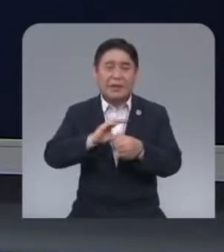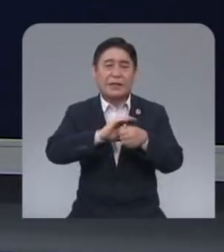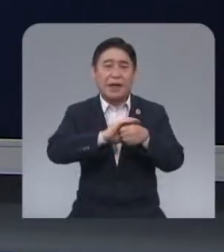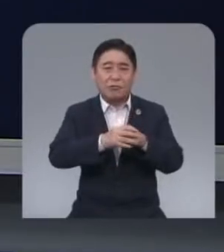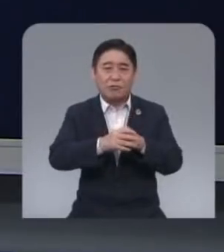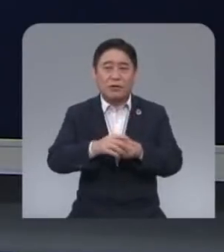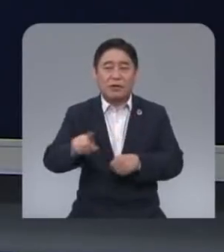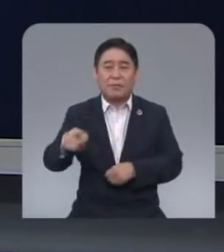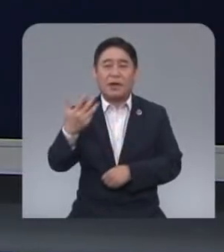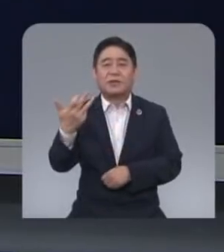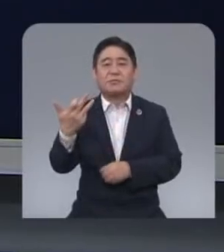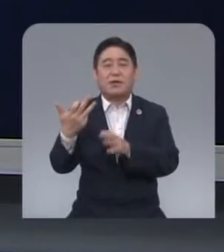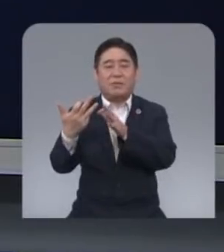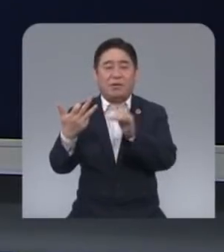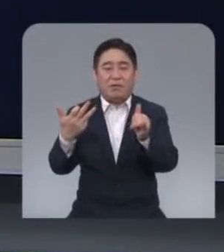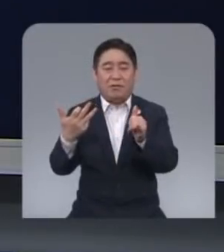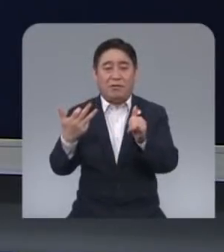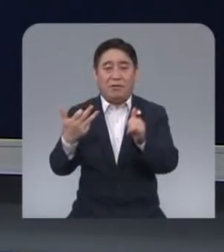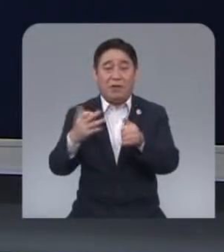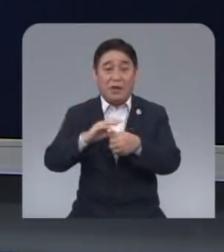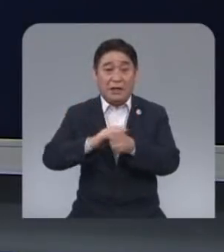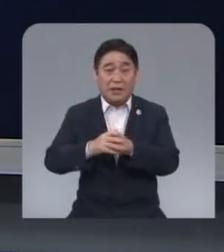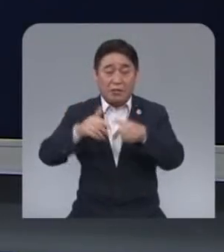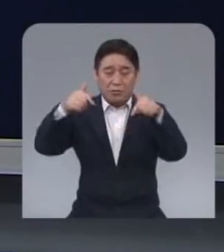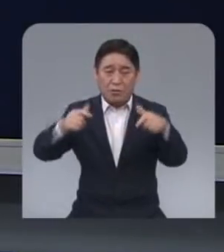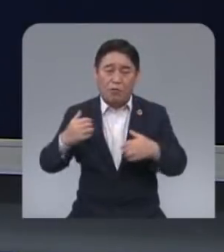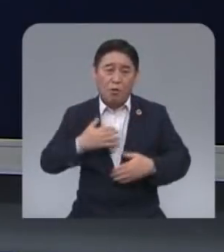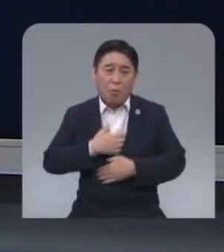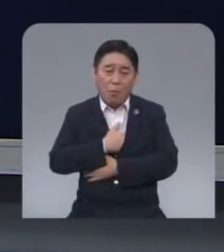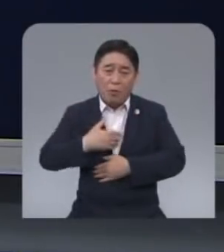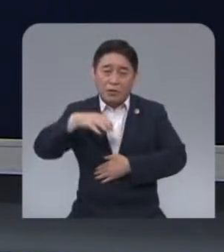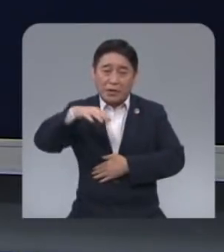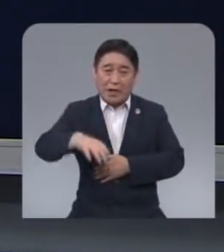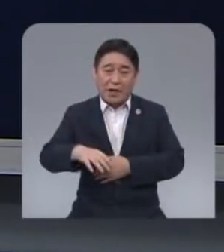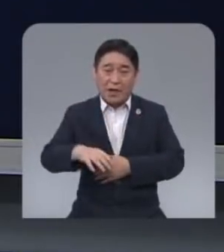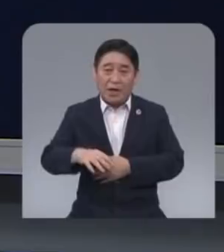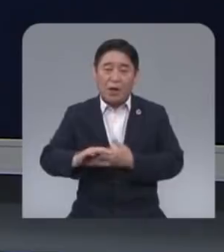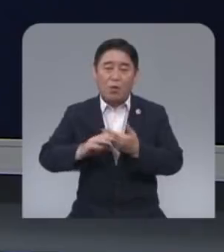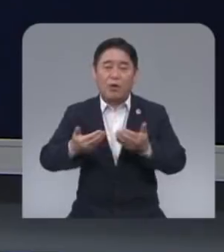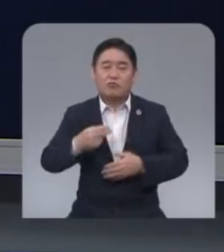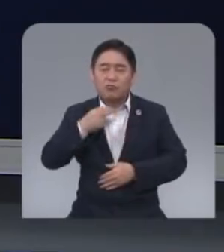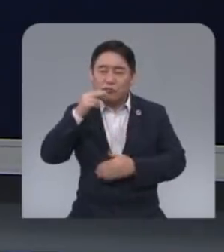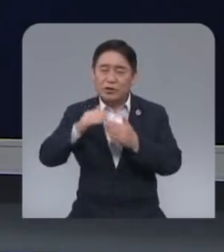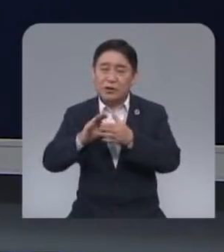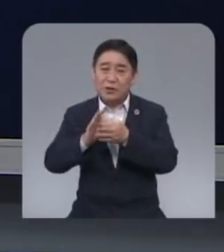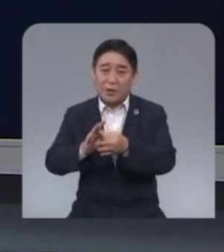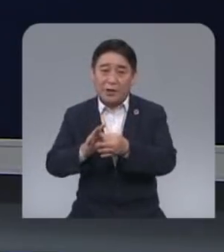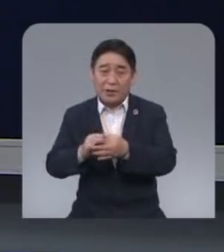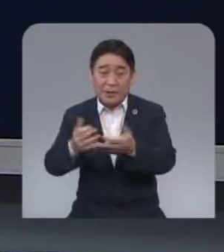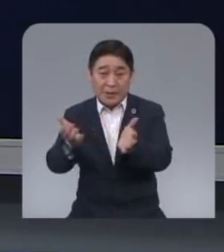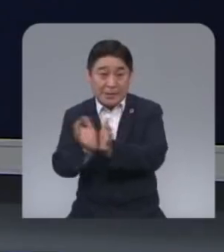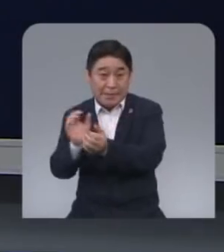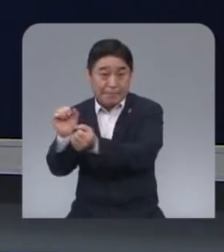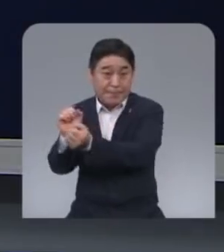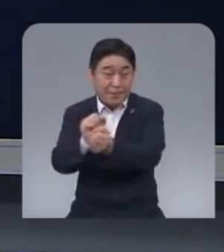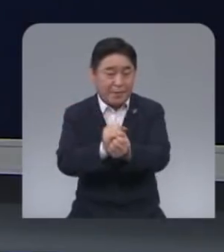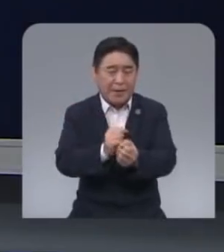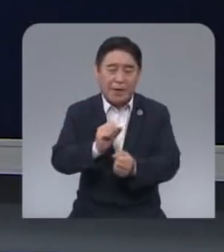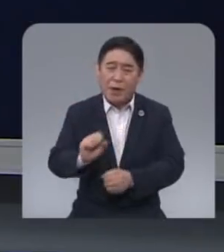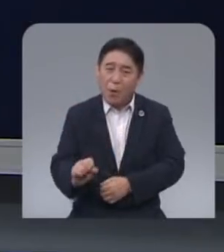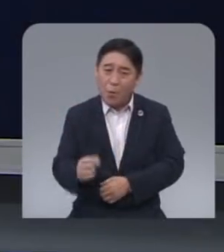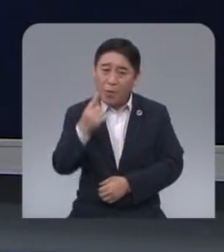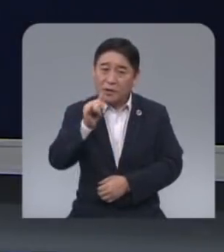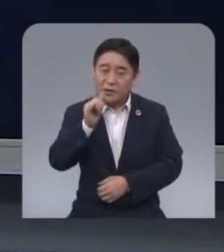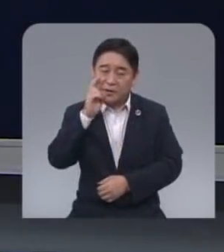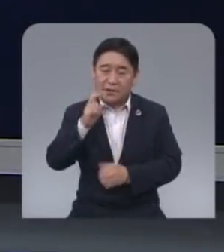대구 118명 나왔습니다. 대구 서구의 한 목욕탕과 대구의 한 외국인 유흥시설 관련해서 집단 감염이 영향을 준